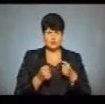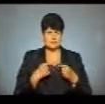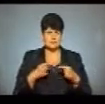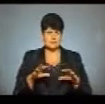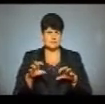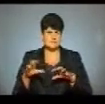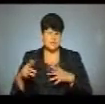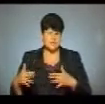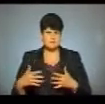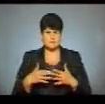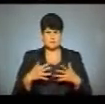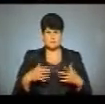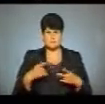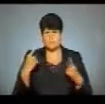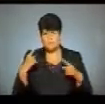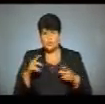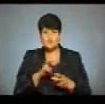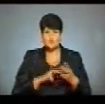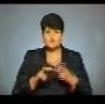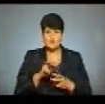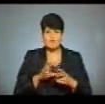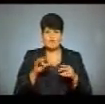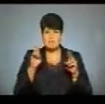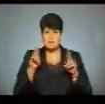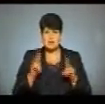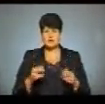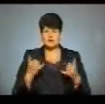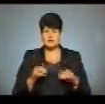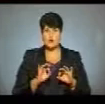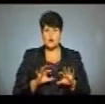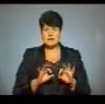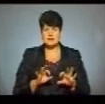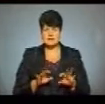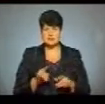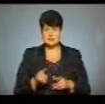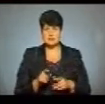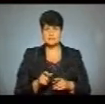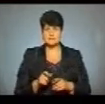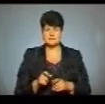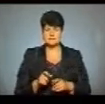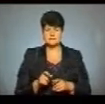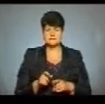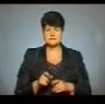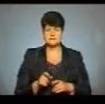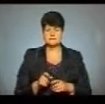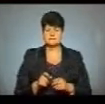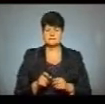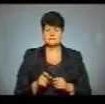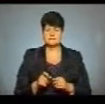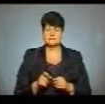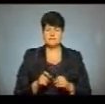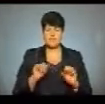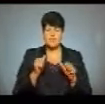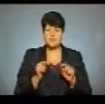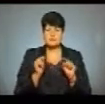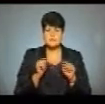звірами, пригодами шукали. Всі правила, які ми сьогодні їм розказали, вони надзвичайно їх формують